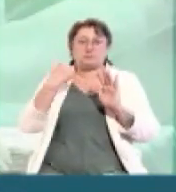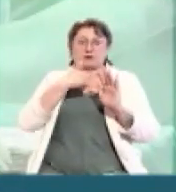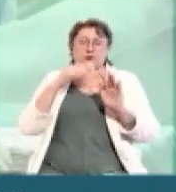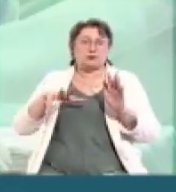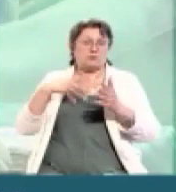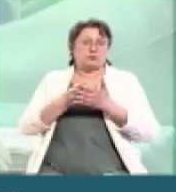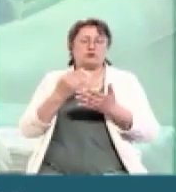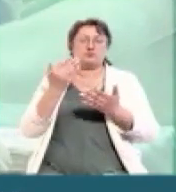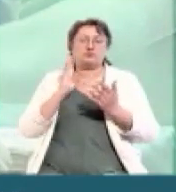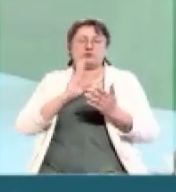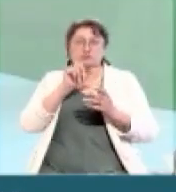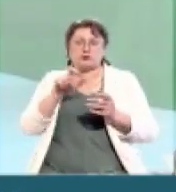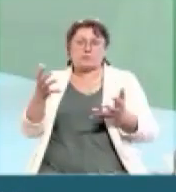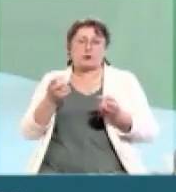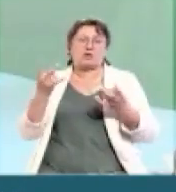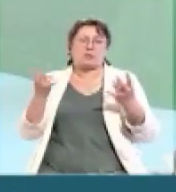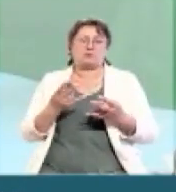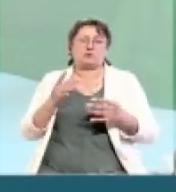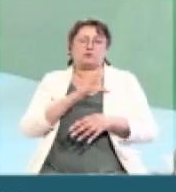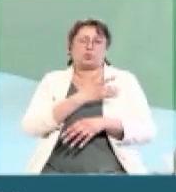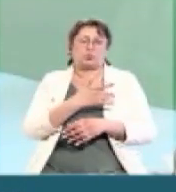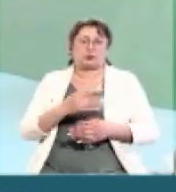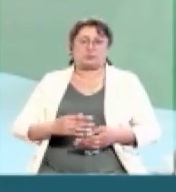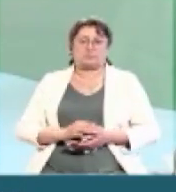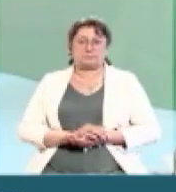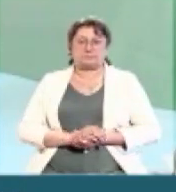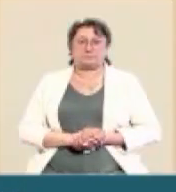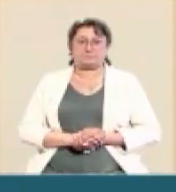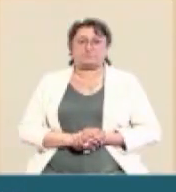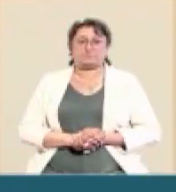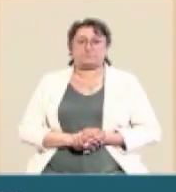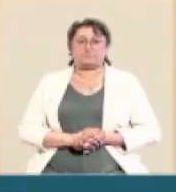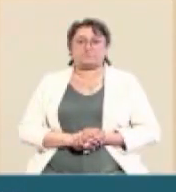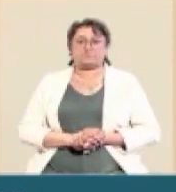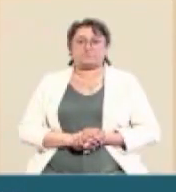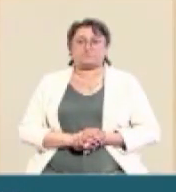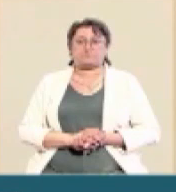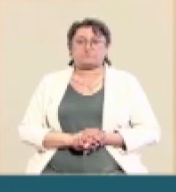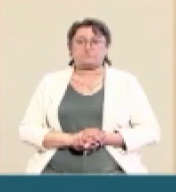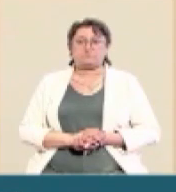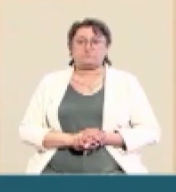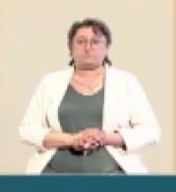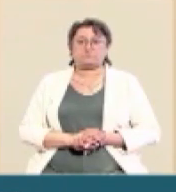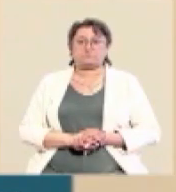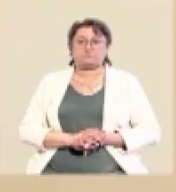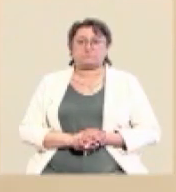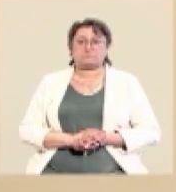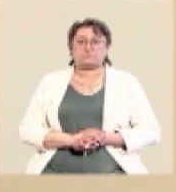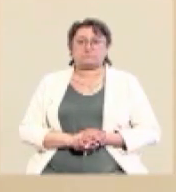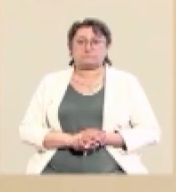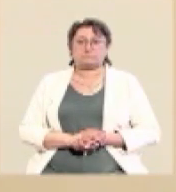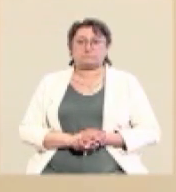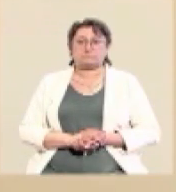бері тұрғындар алысқа бармай-ақ осы жерде қажетті қызмет түрлерін алып жүр. У нас был проведен... В данное время